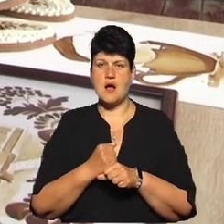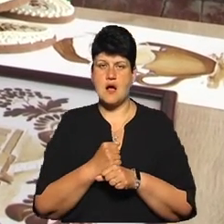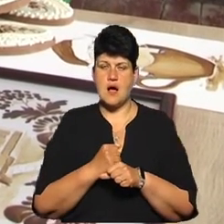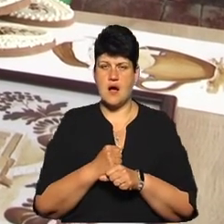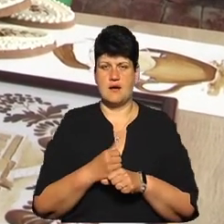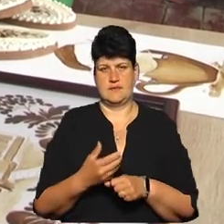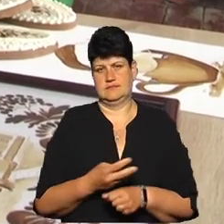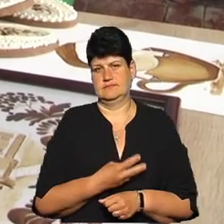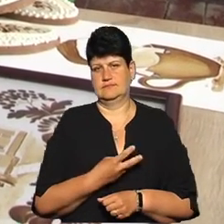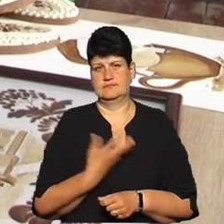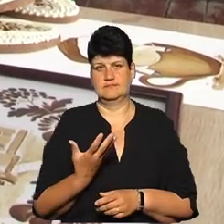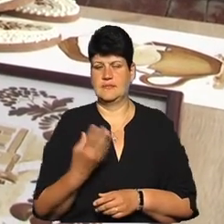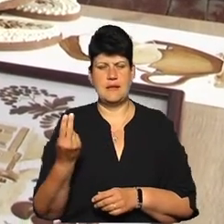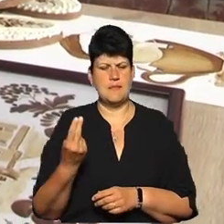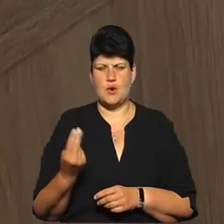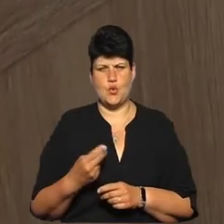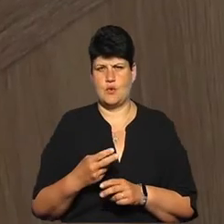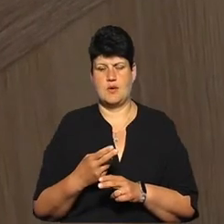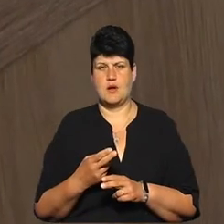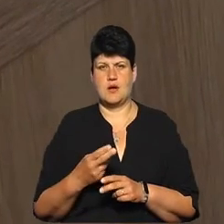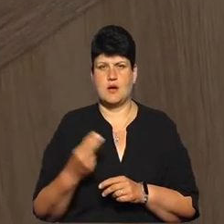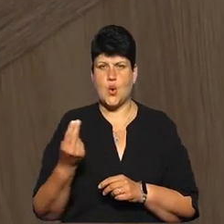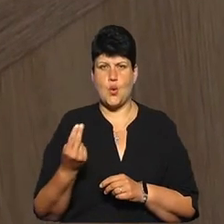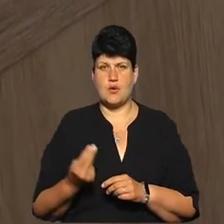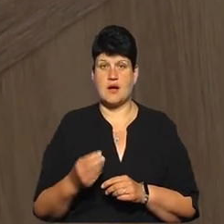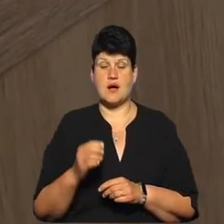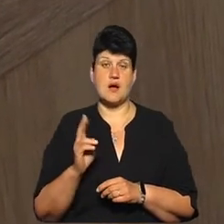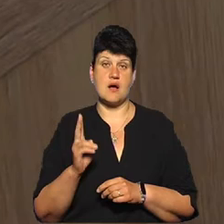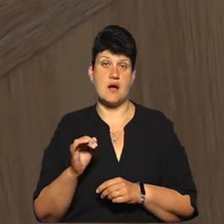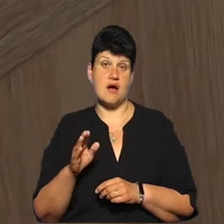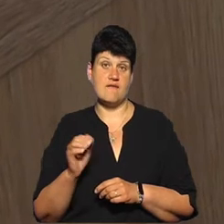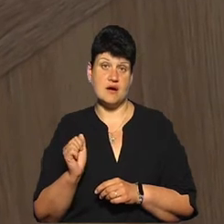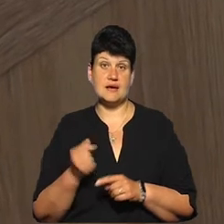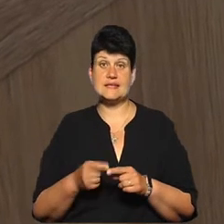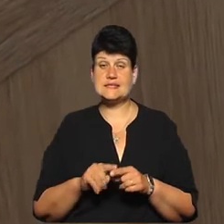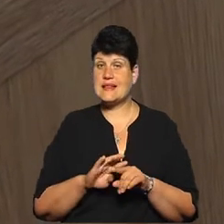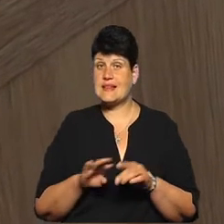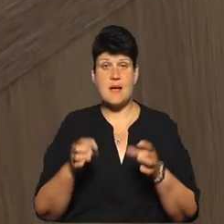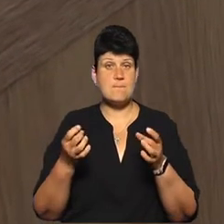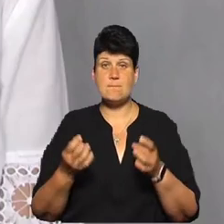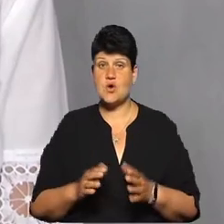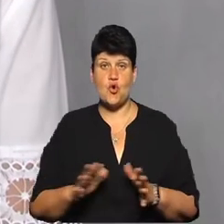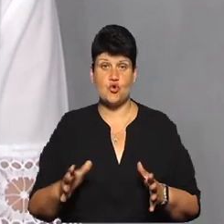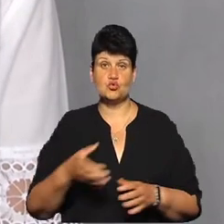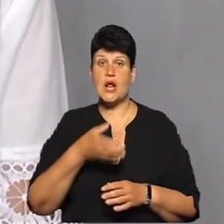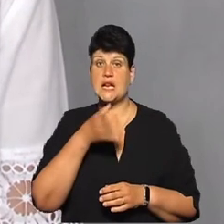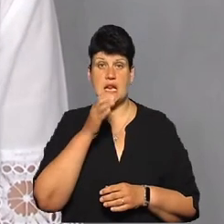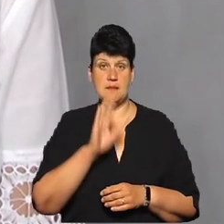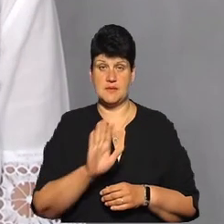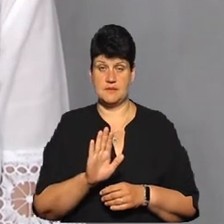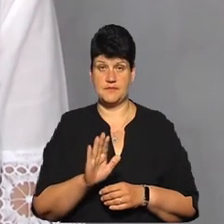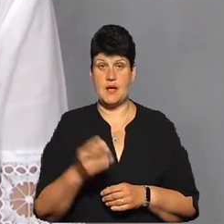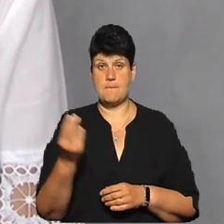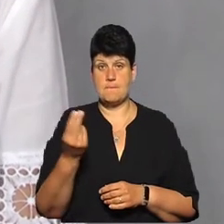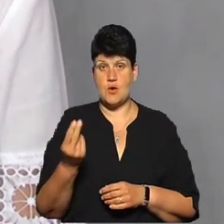не малюємо кольором, ми малюємо відтінками. Бо кава – це не просто напій. Малювання в мене в